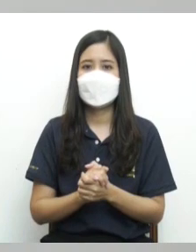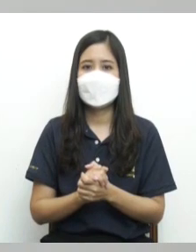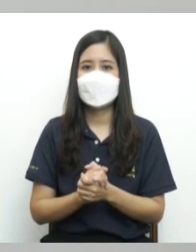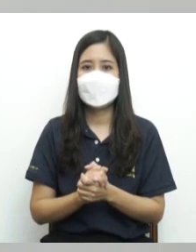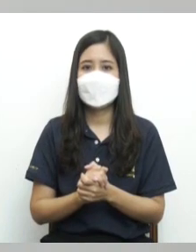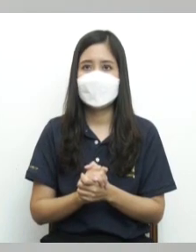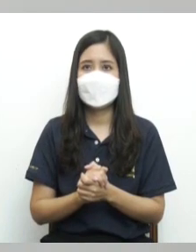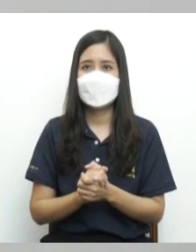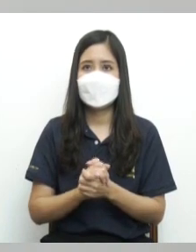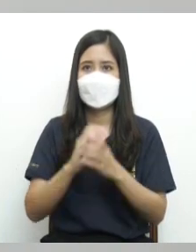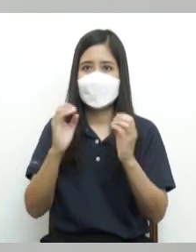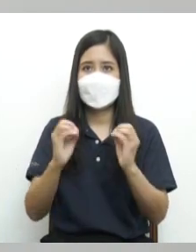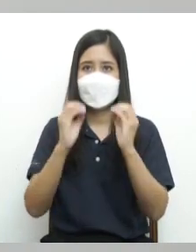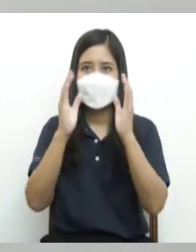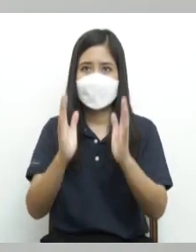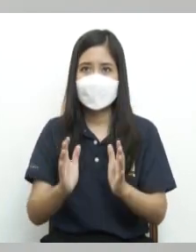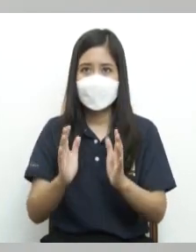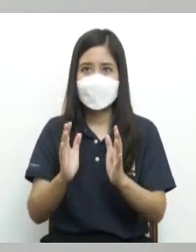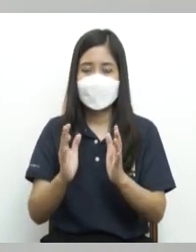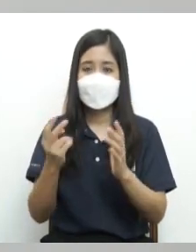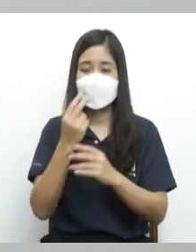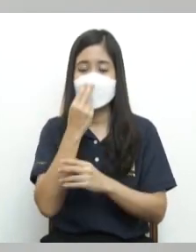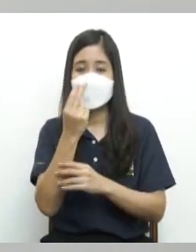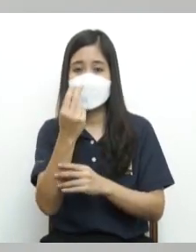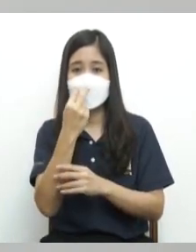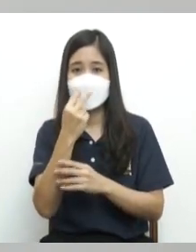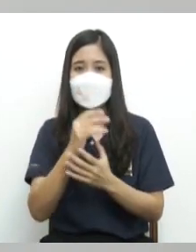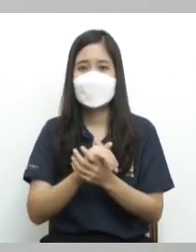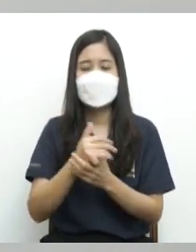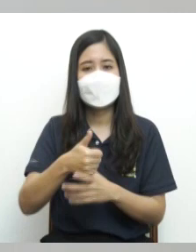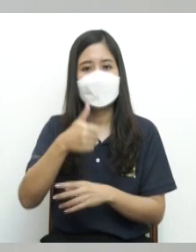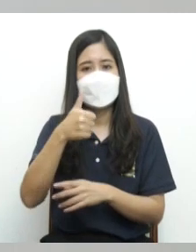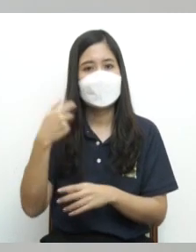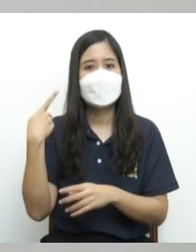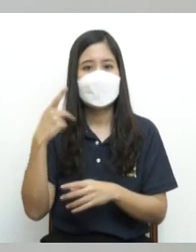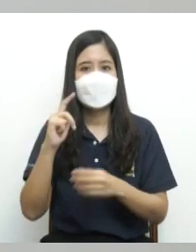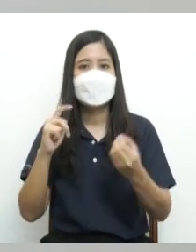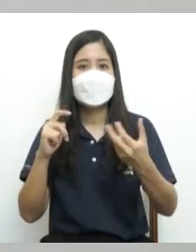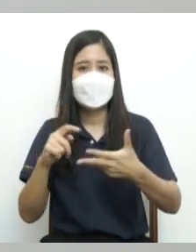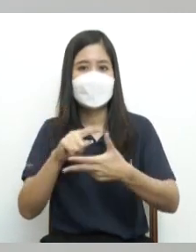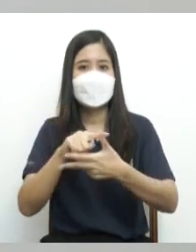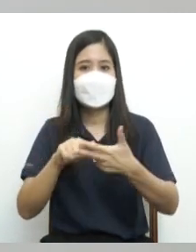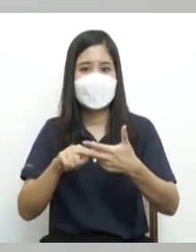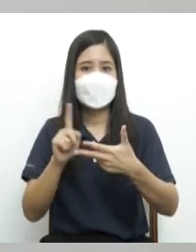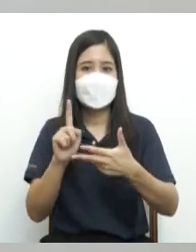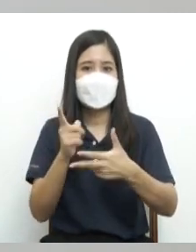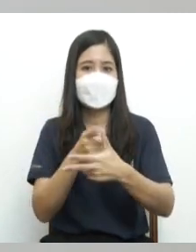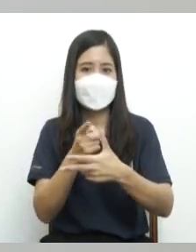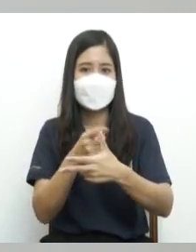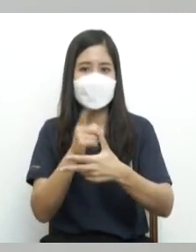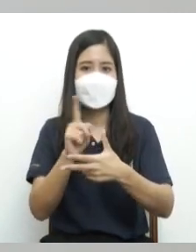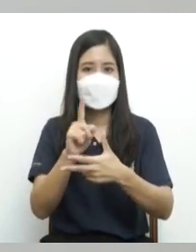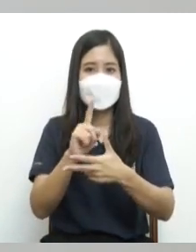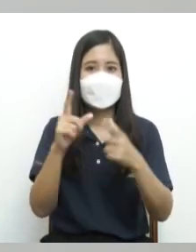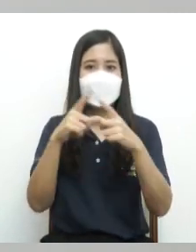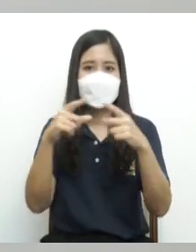ค่ะคุณครูที่ได้เข้ารับชมรายการของกบข.นะคะก็จะได้ประโยชน์ด้วยกัน3ประการนะคะประการแรกคือจะเป็นเรื่องเกี่ยวกับกบข.นะ